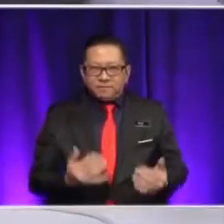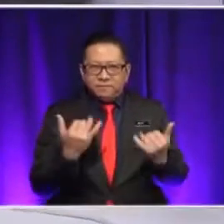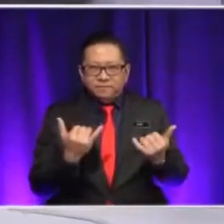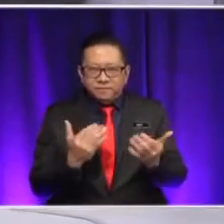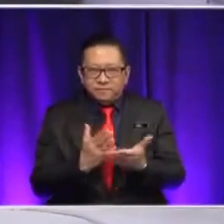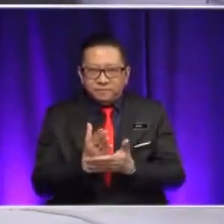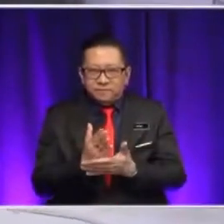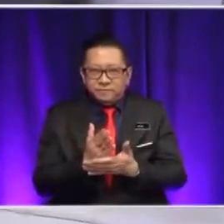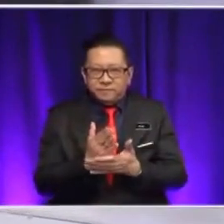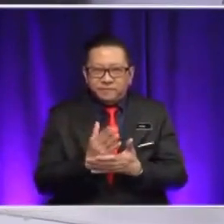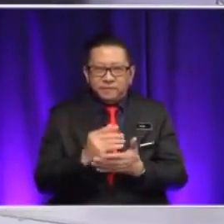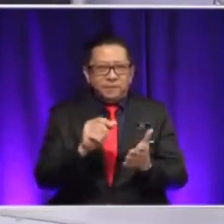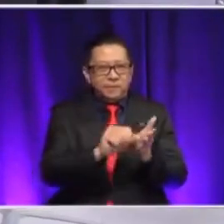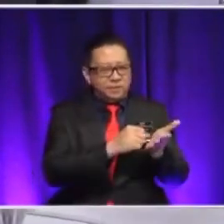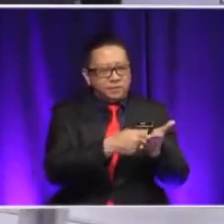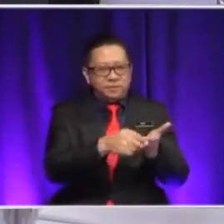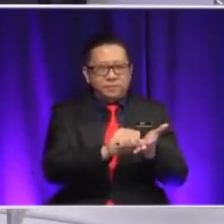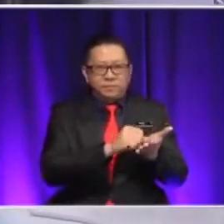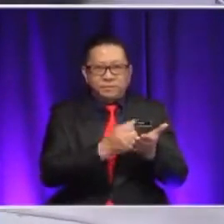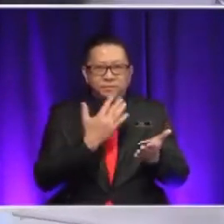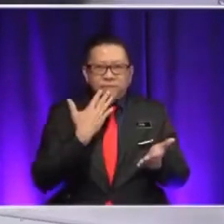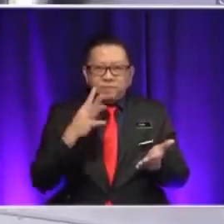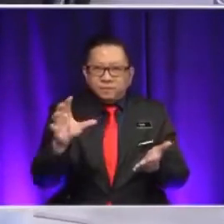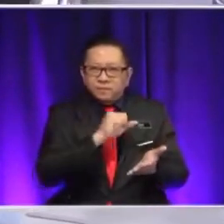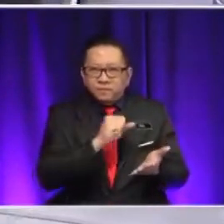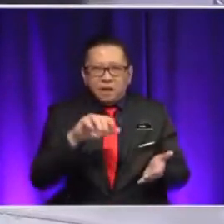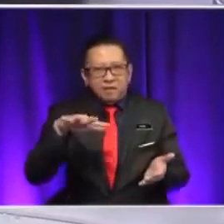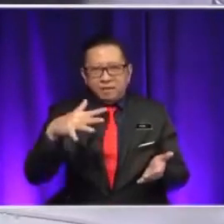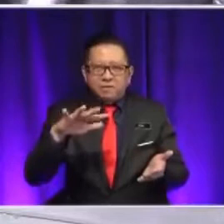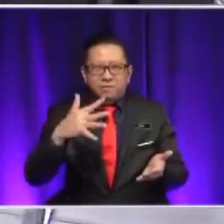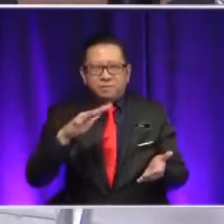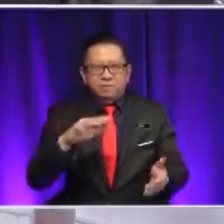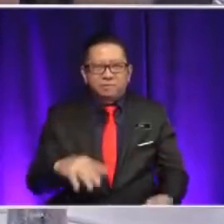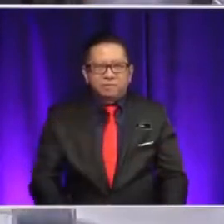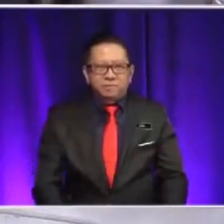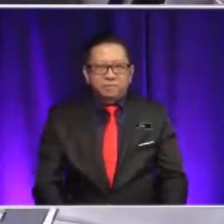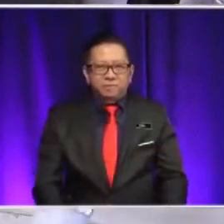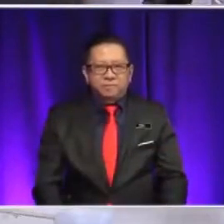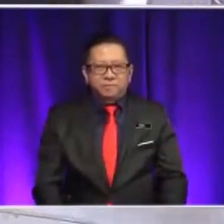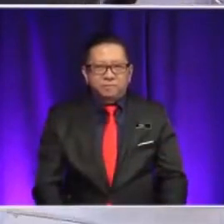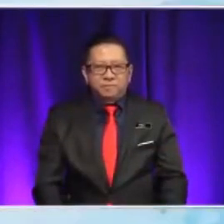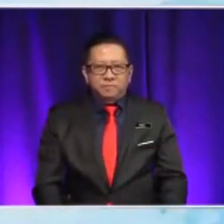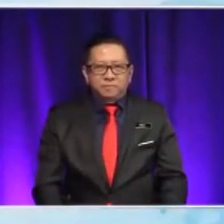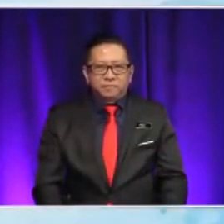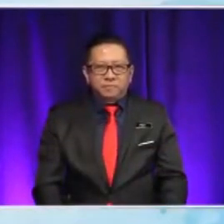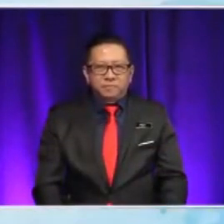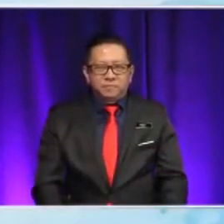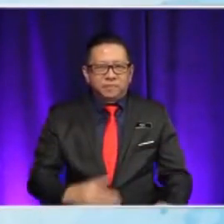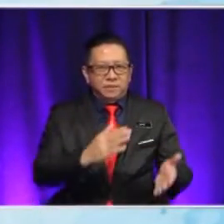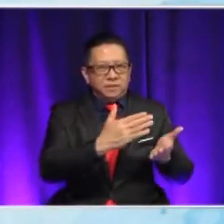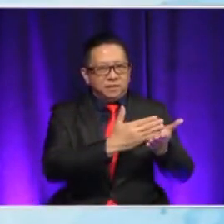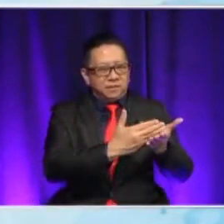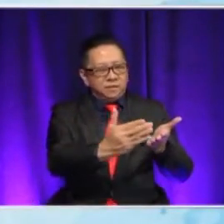kita ambil warna yang paling Sae Oke kita sapu arah